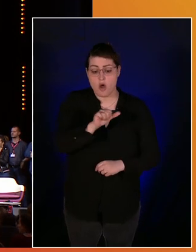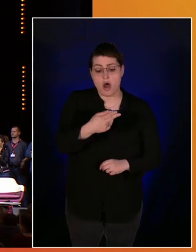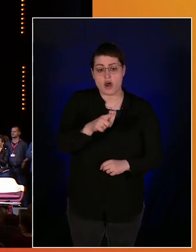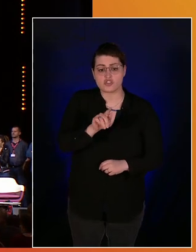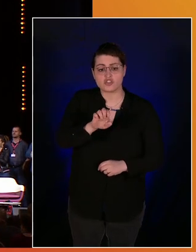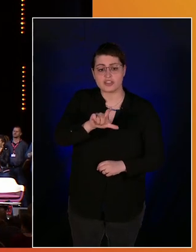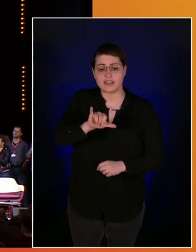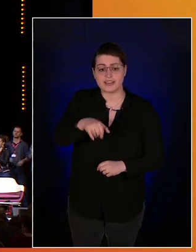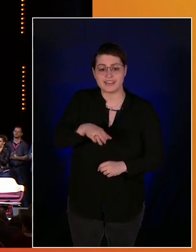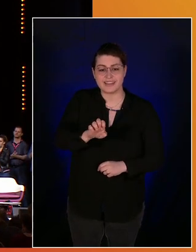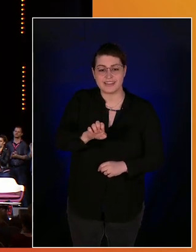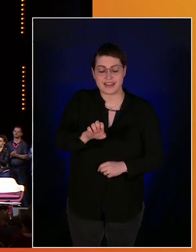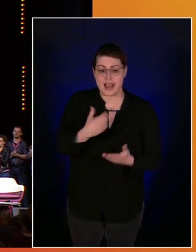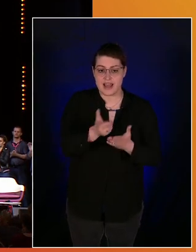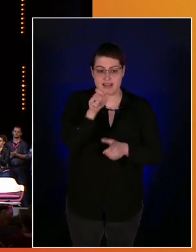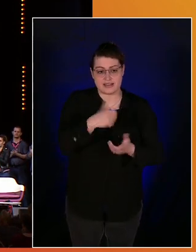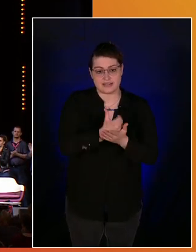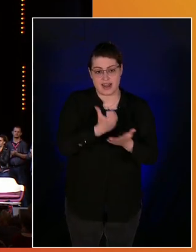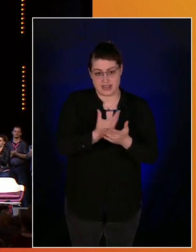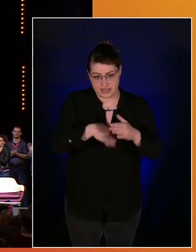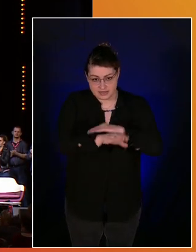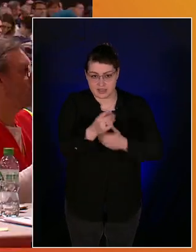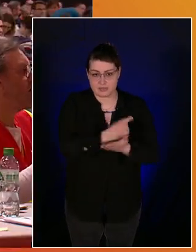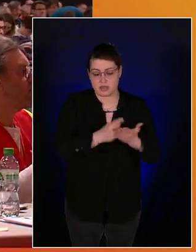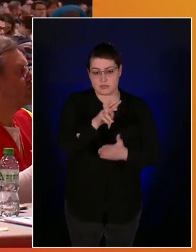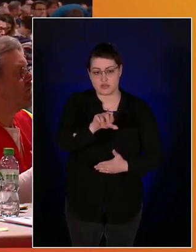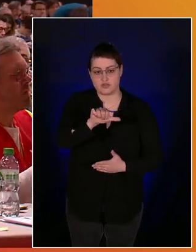salarié territoriaux dans le Var.